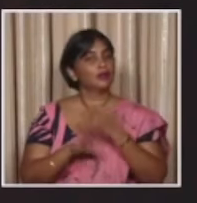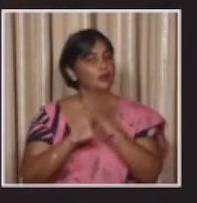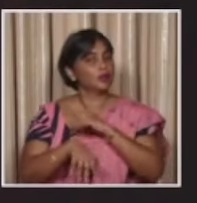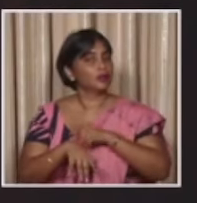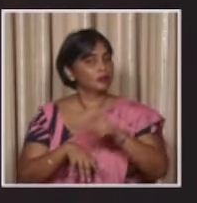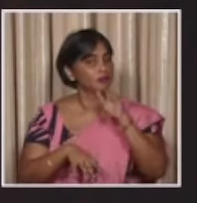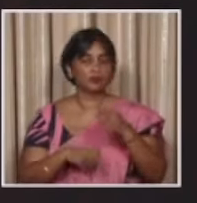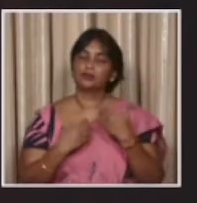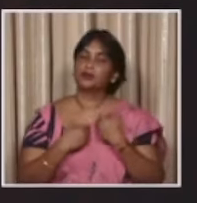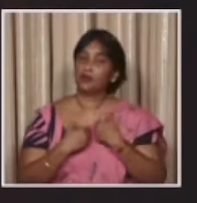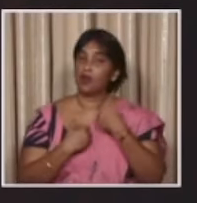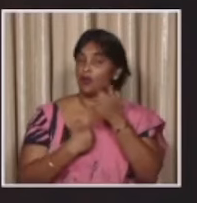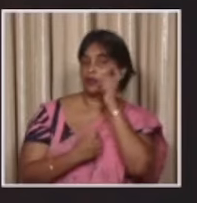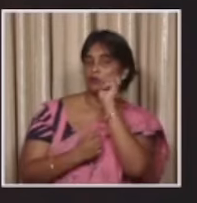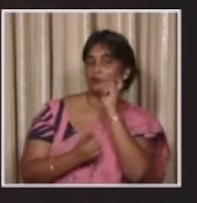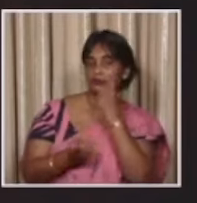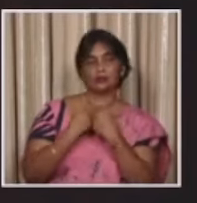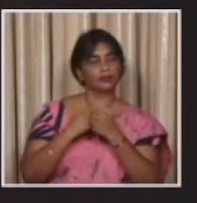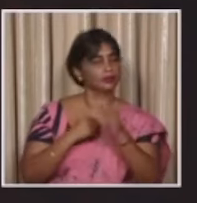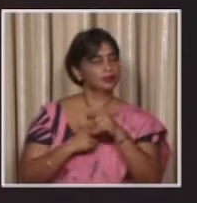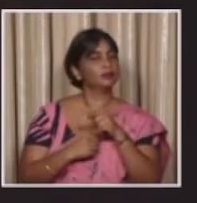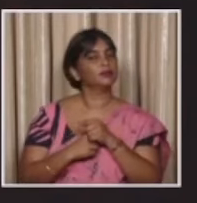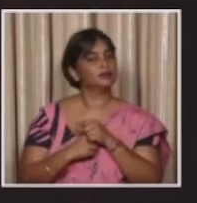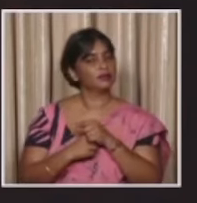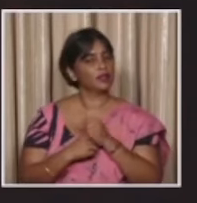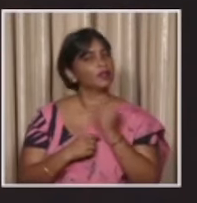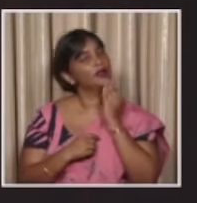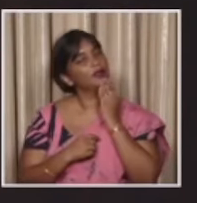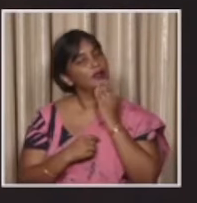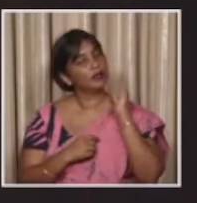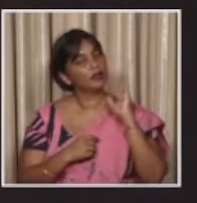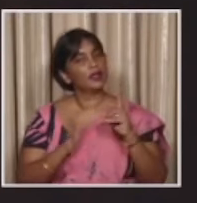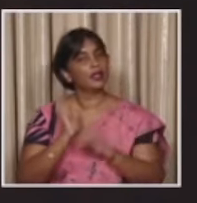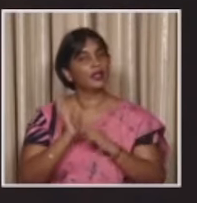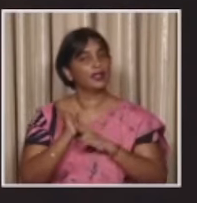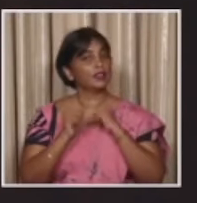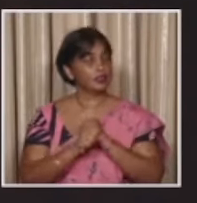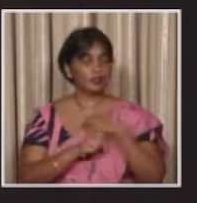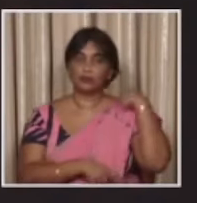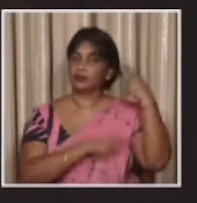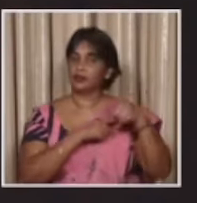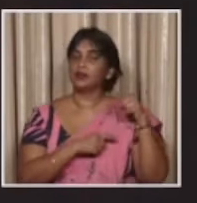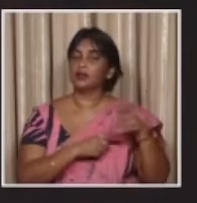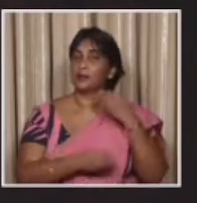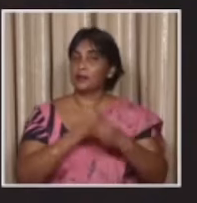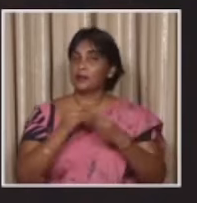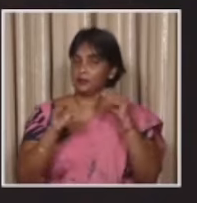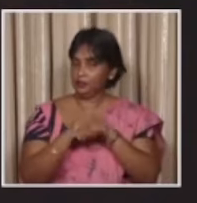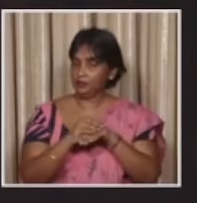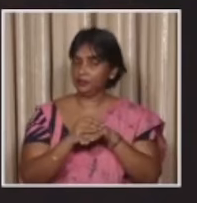කාලේ පුරාට අපි හොඳ නිරීක්ෂණයක් කරොත් එහෙම ඇමරිකාවේ LNG බලාගාරයට ආයෝජනය